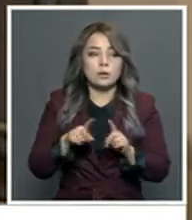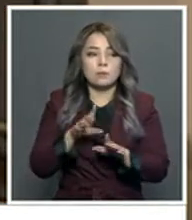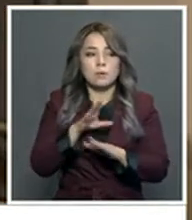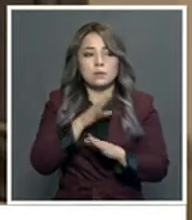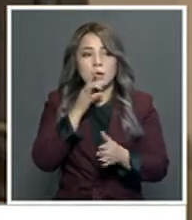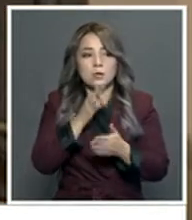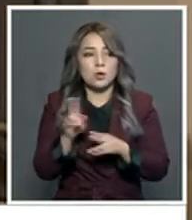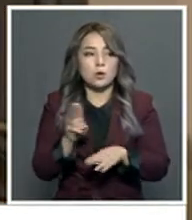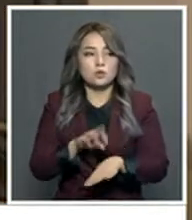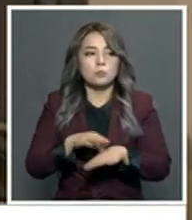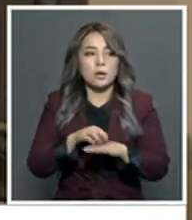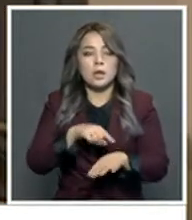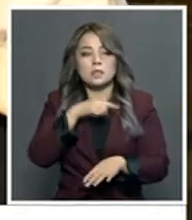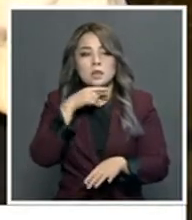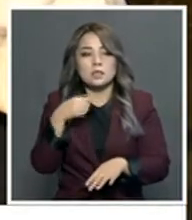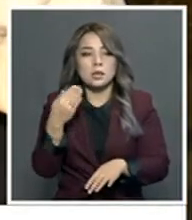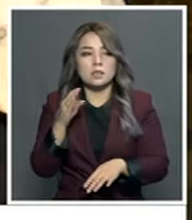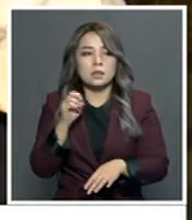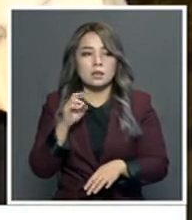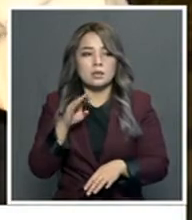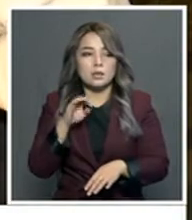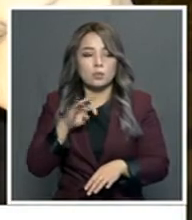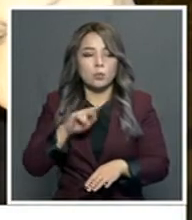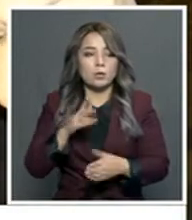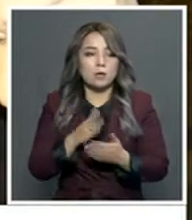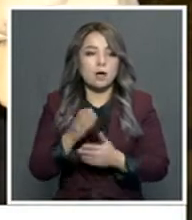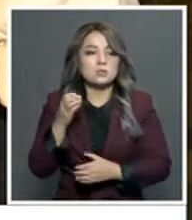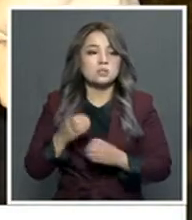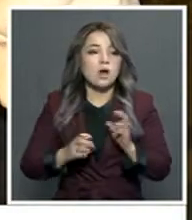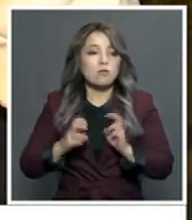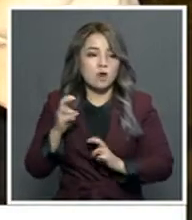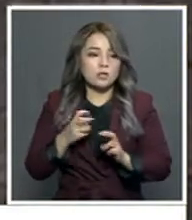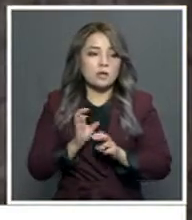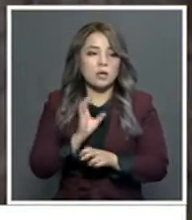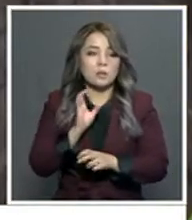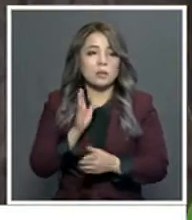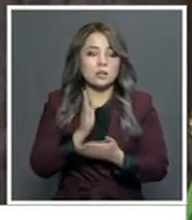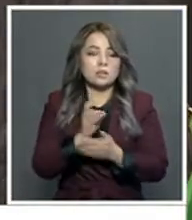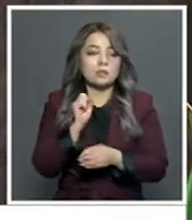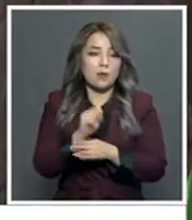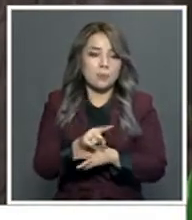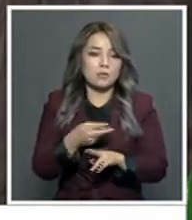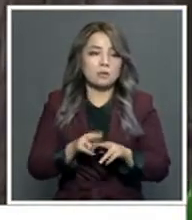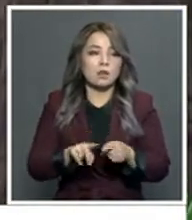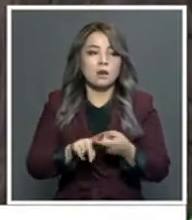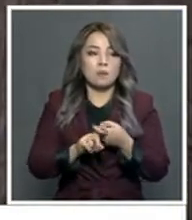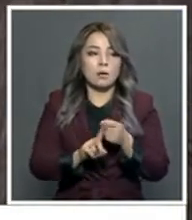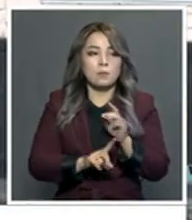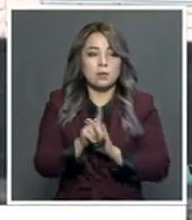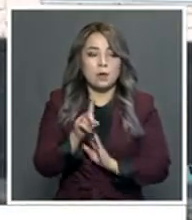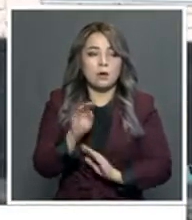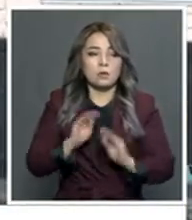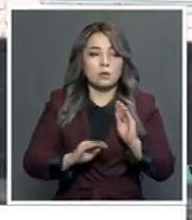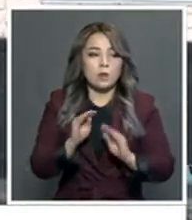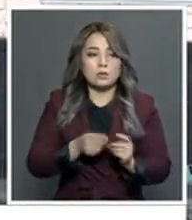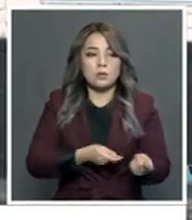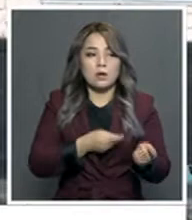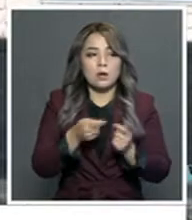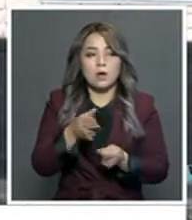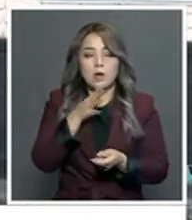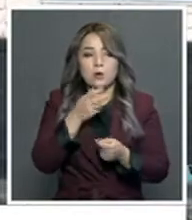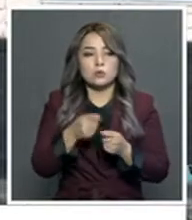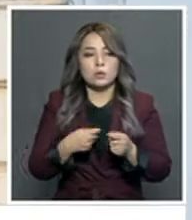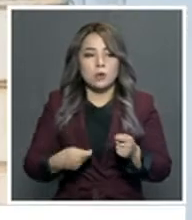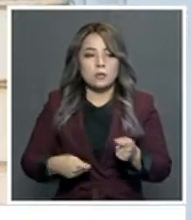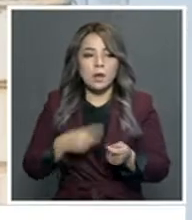Оны жөндету үшін Ресейдің Екатеринбург қаласындағы зауытқа тапсырыс беріліпті. Алайда пандемия басталып, қажетті құрылғыны жеткізу уақыты